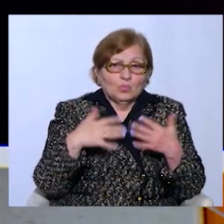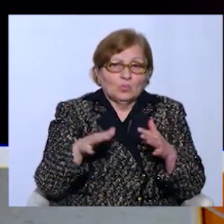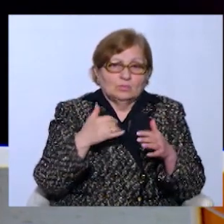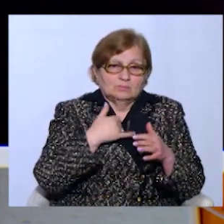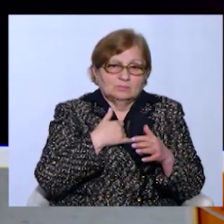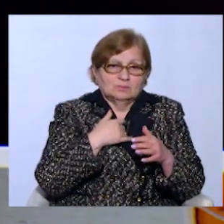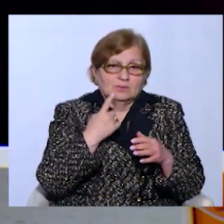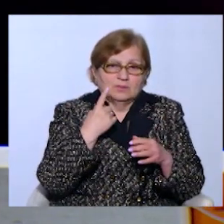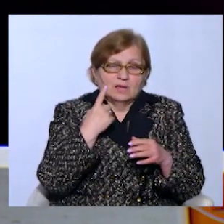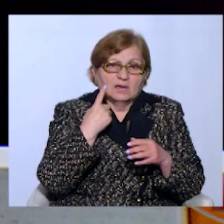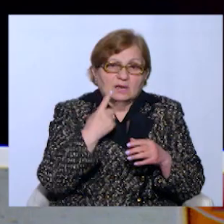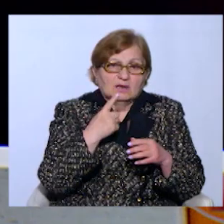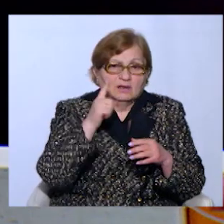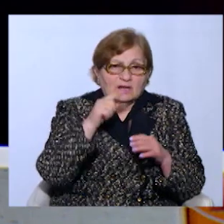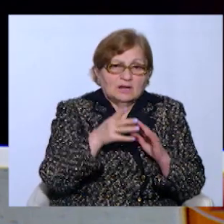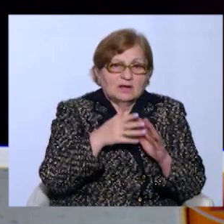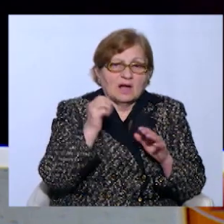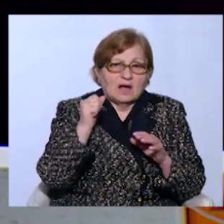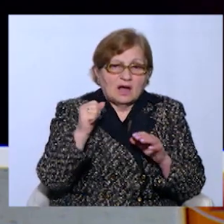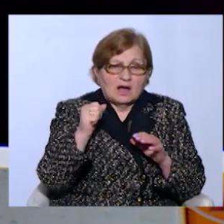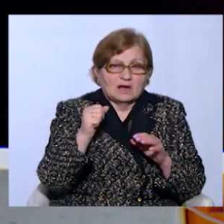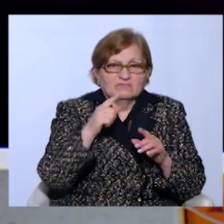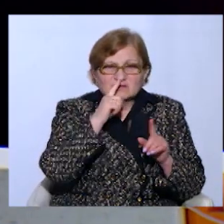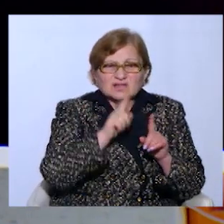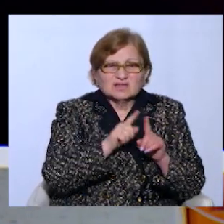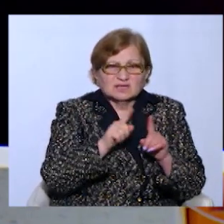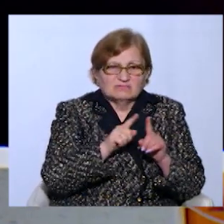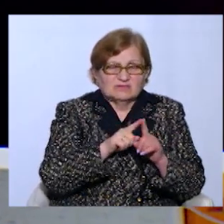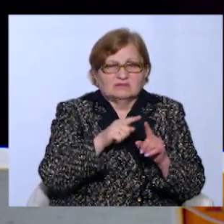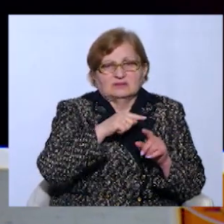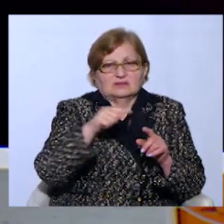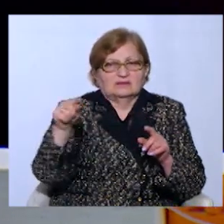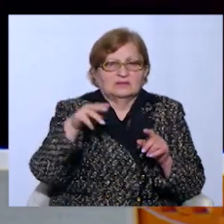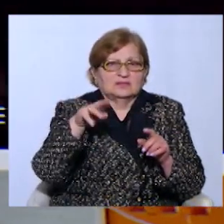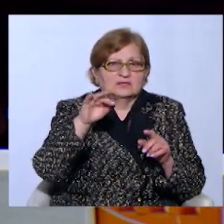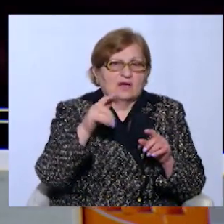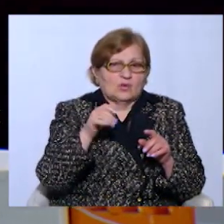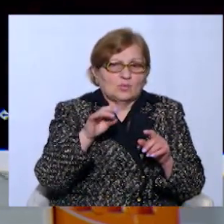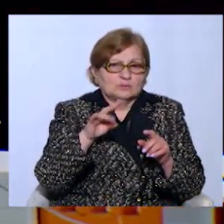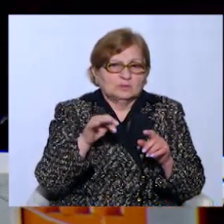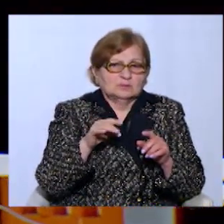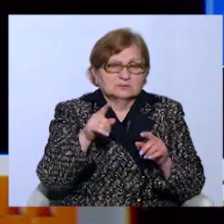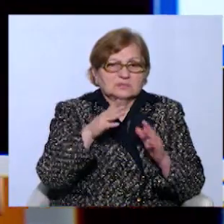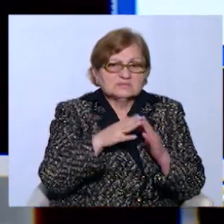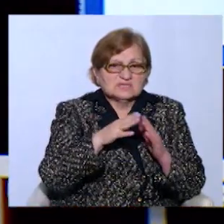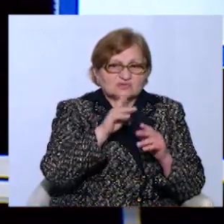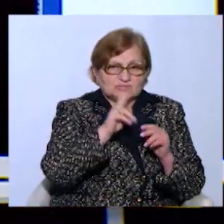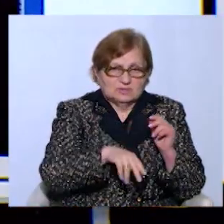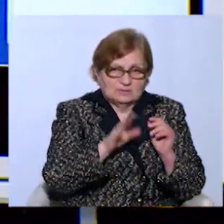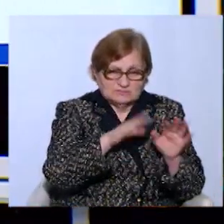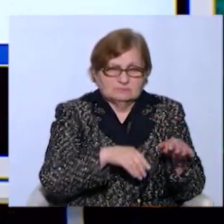ეს მნიშვნელოვანი თვისება, იმიტომ რომ როგორც გამოდის აგვერდი არის იგივე ამ პარალელოგრამის დიაგონალი. ამას სახში დაასრულებთ და